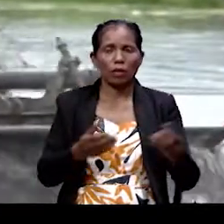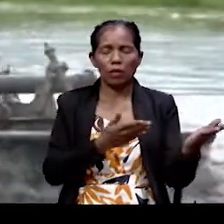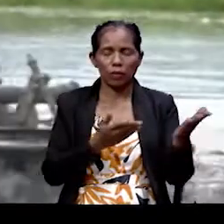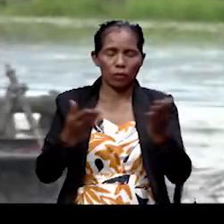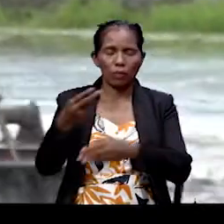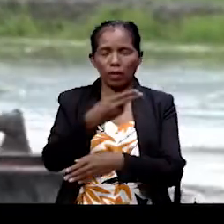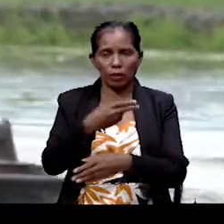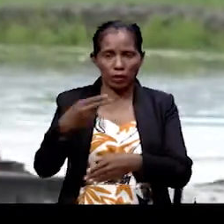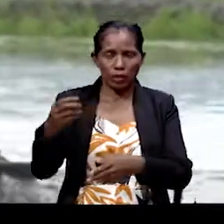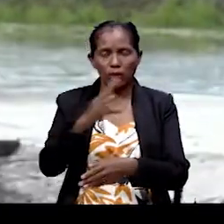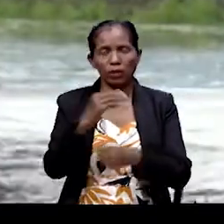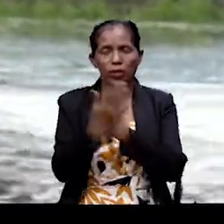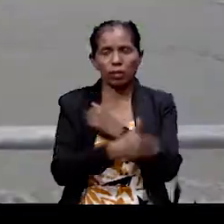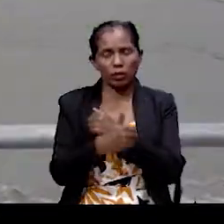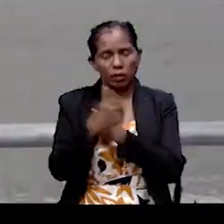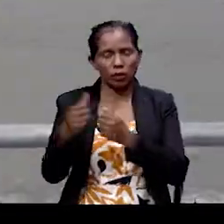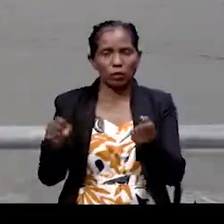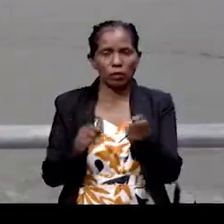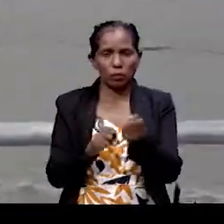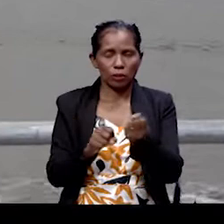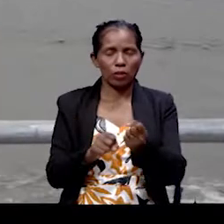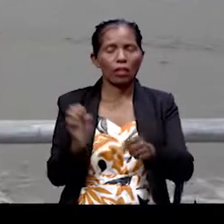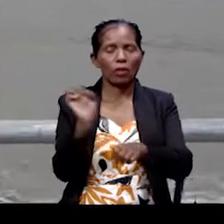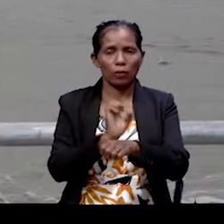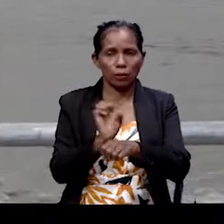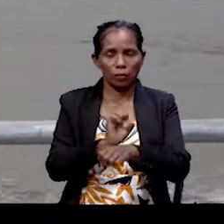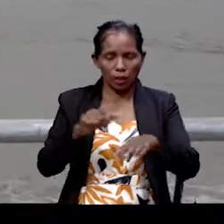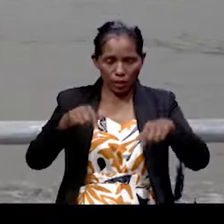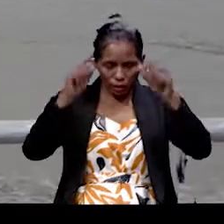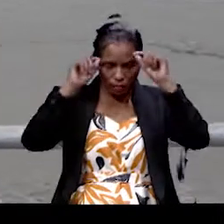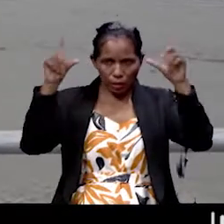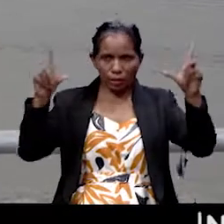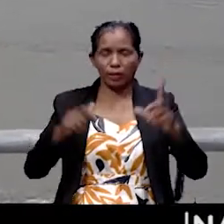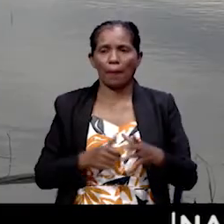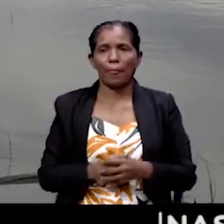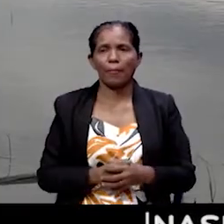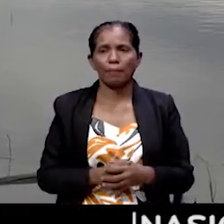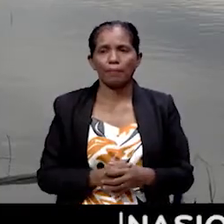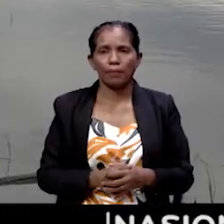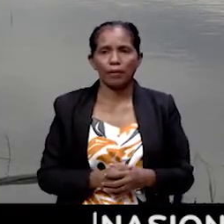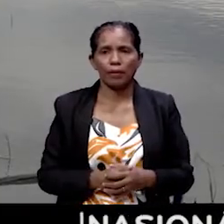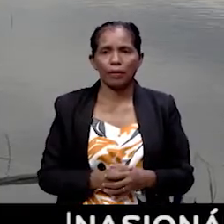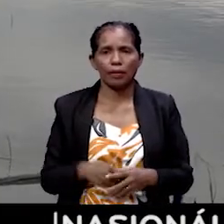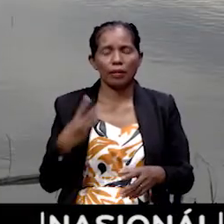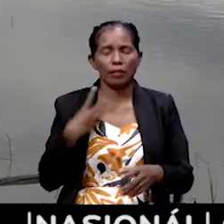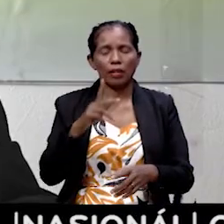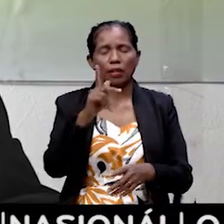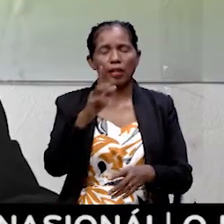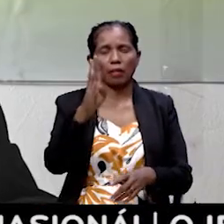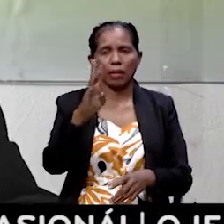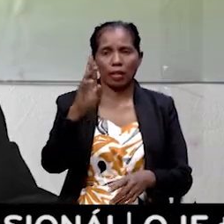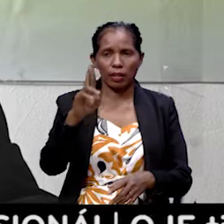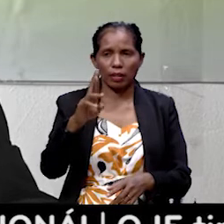Indonésia no nação selo, onde contribui ba economia Timor-Leste. Dari waktu ke waktu, KBRI selalu